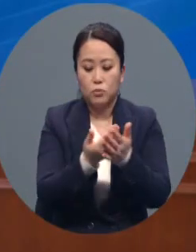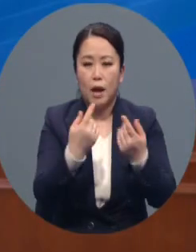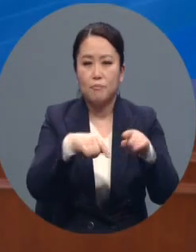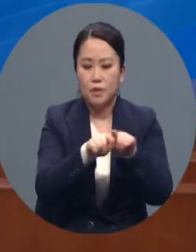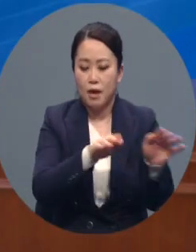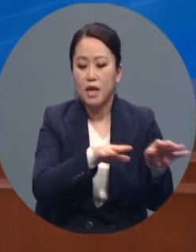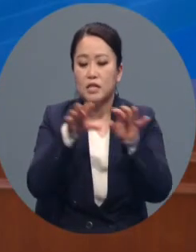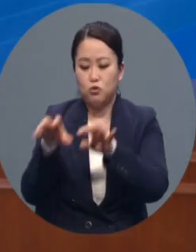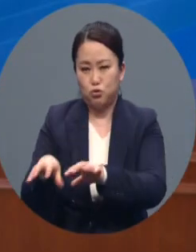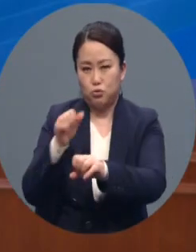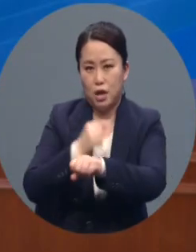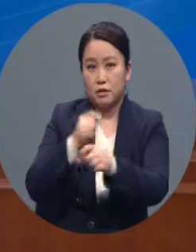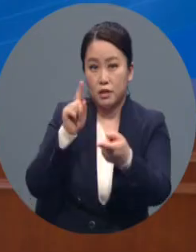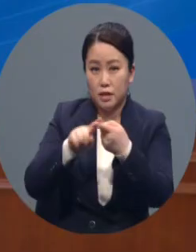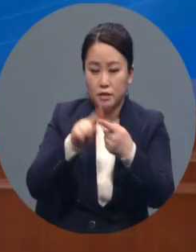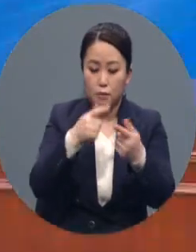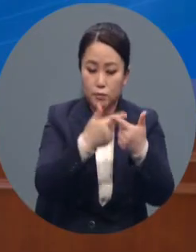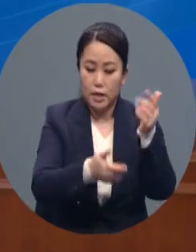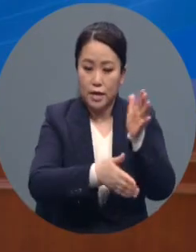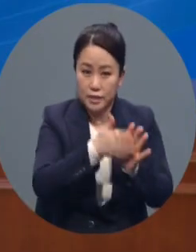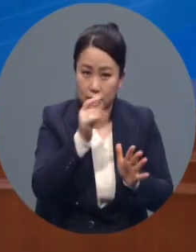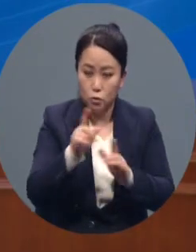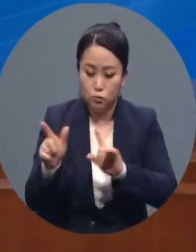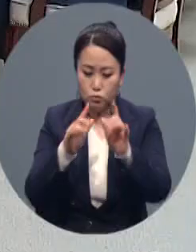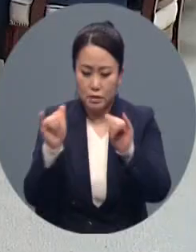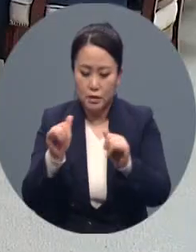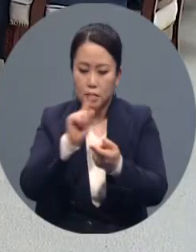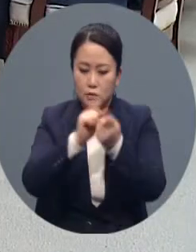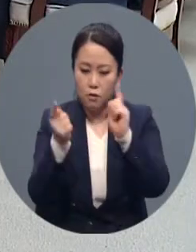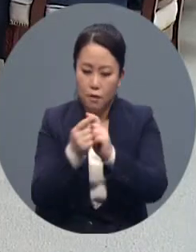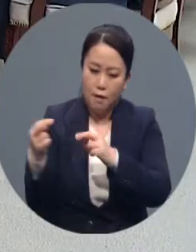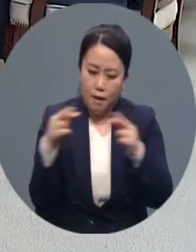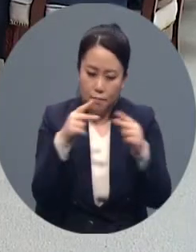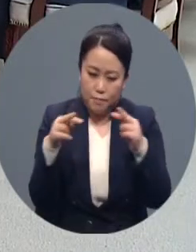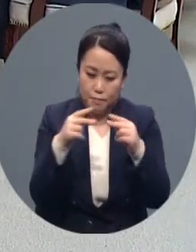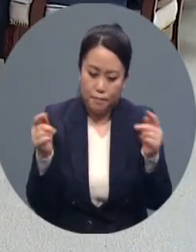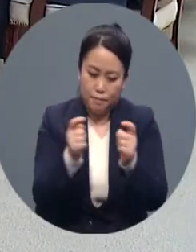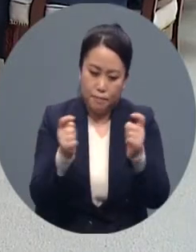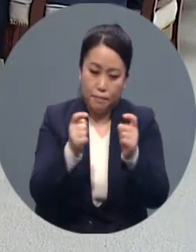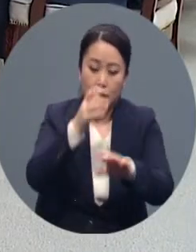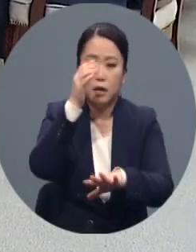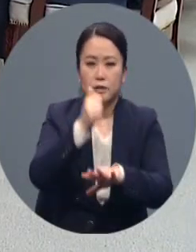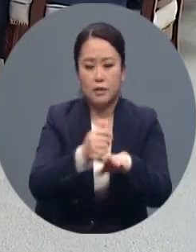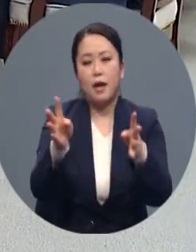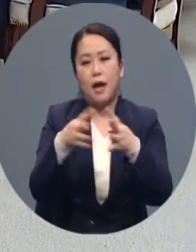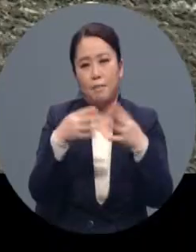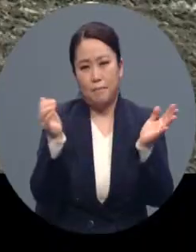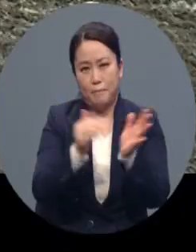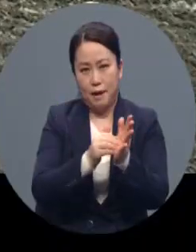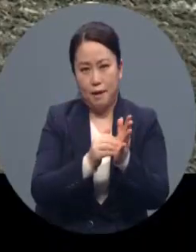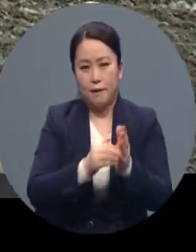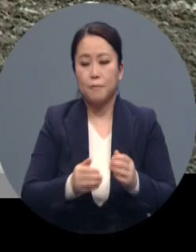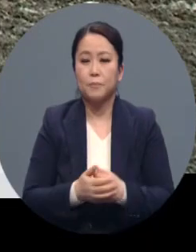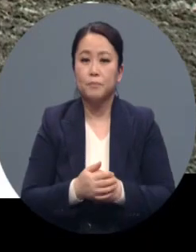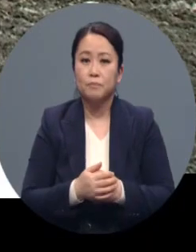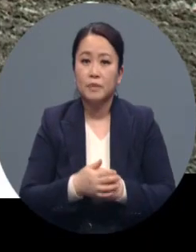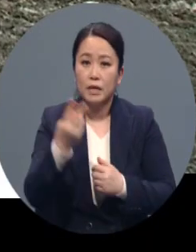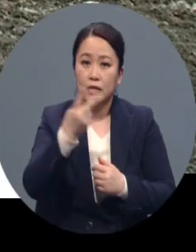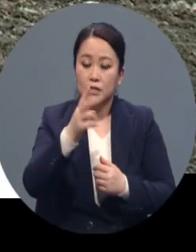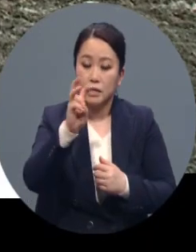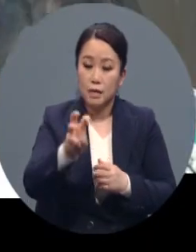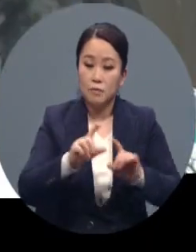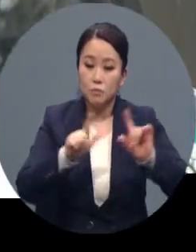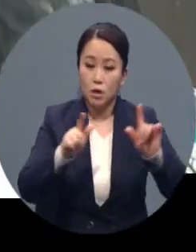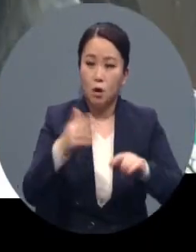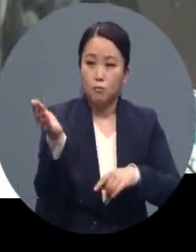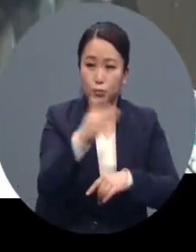주민 양측이 진통 끝에 최종 합의하면서 부산시는 한숨 덜 수 있게 됐습니다. 정부가 2030년부터